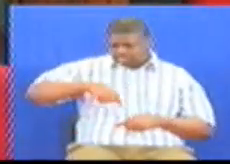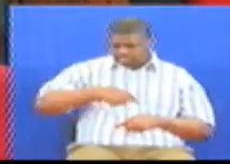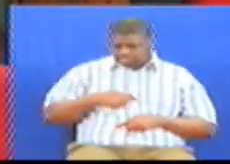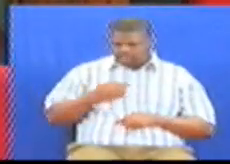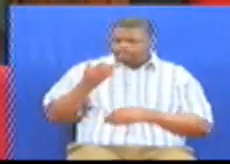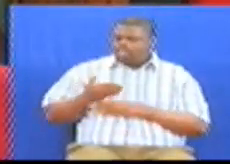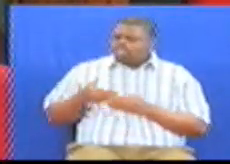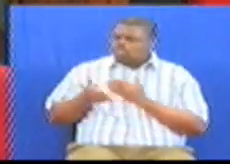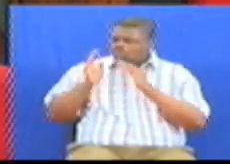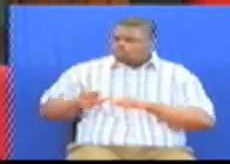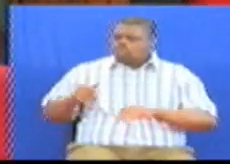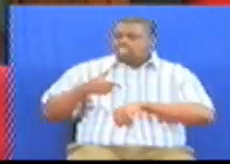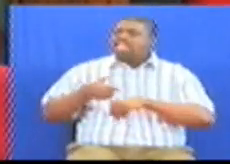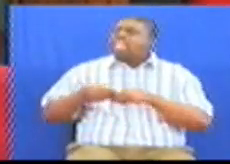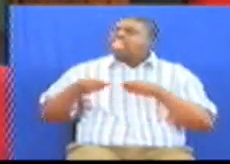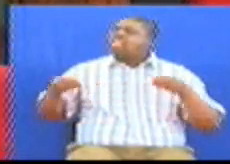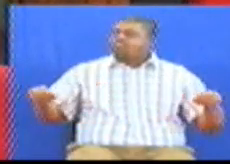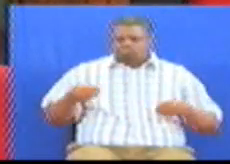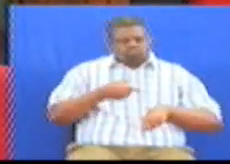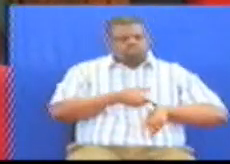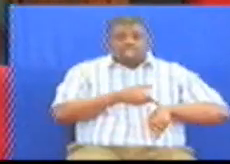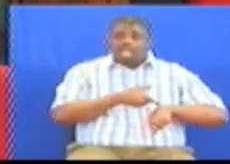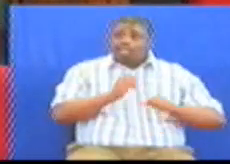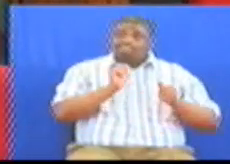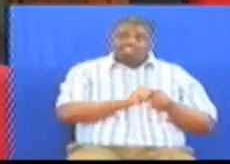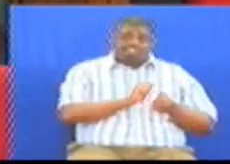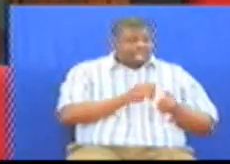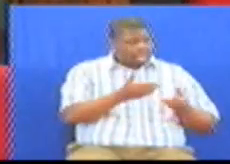mrefu, lakini hatujapata kifaa hata kimoja.